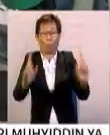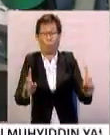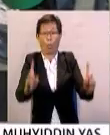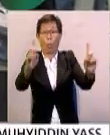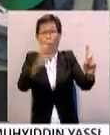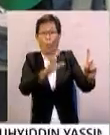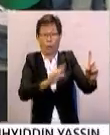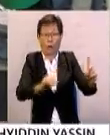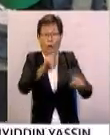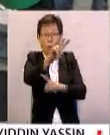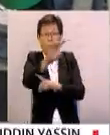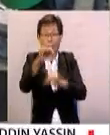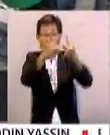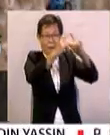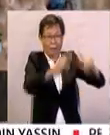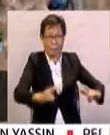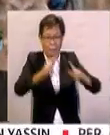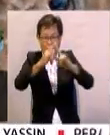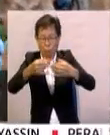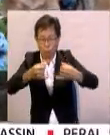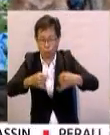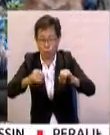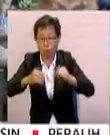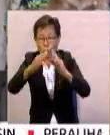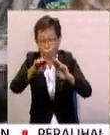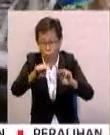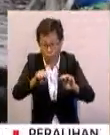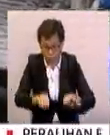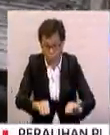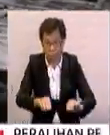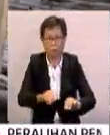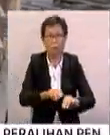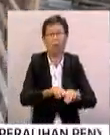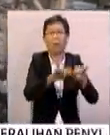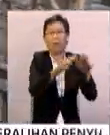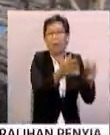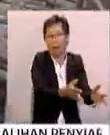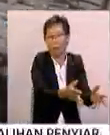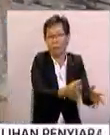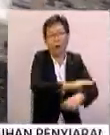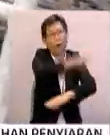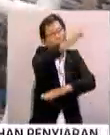kubur dan 28 kem pemerdagangan manusia yang ditinggalkan di puncak